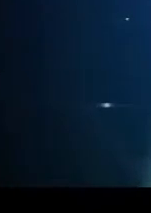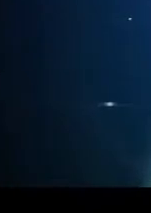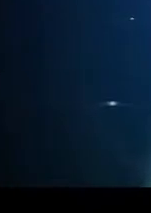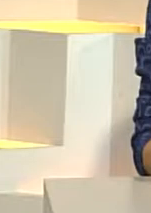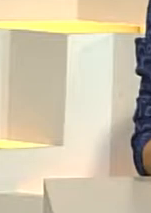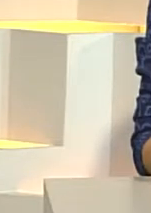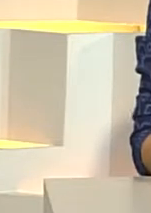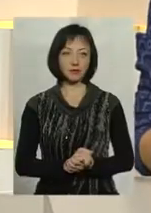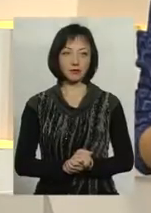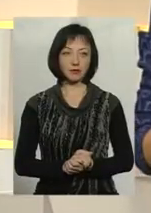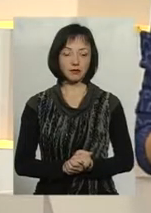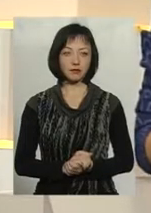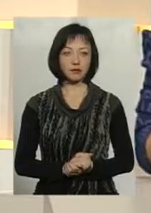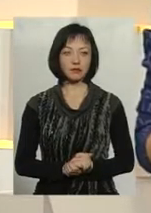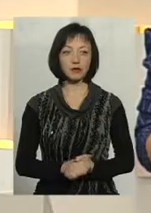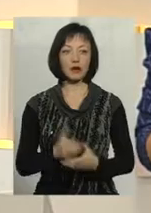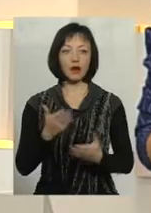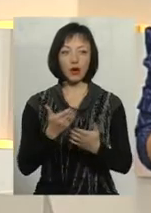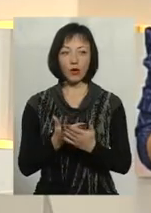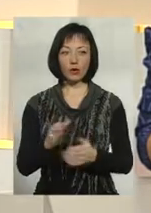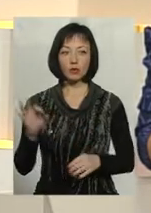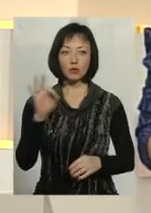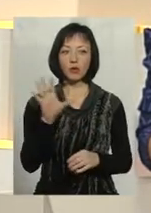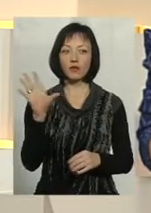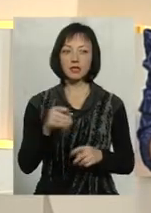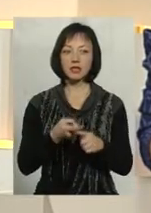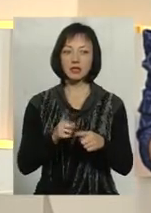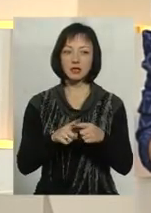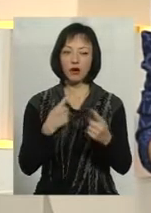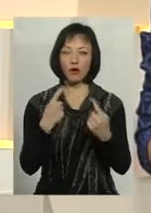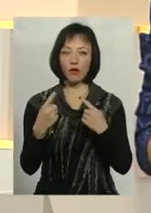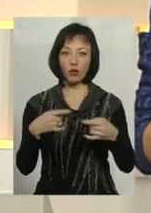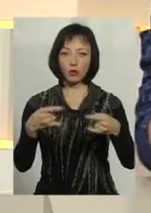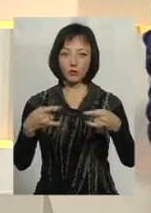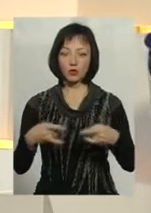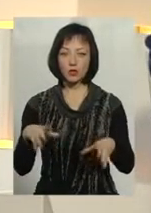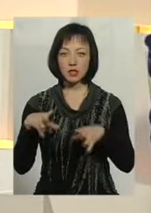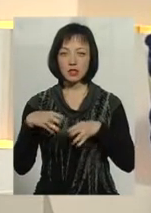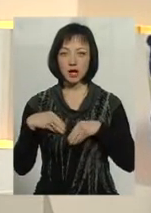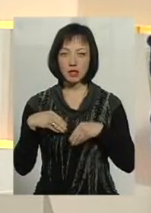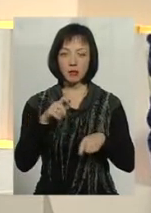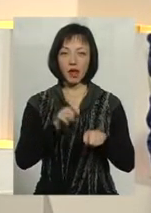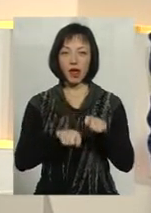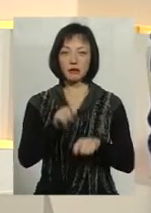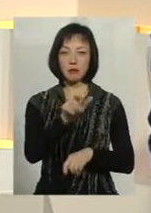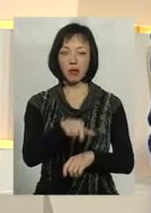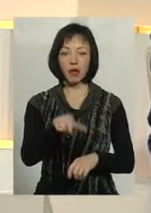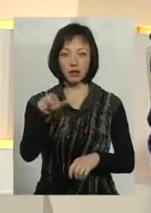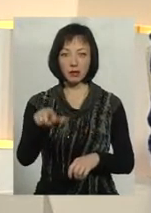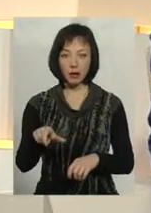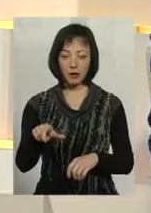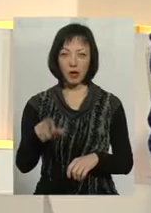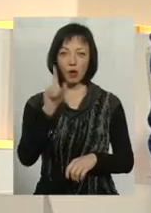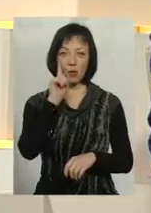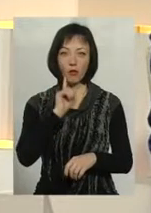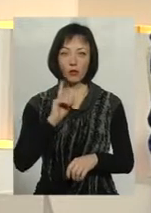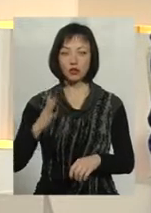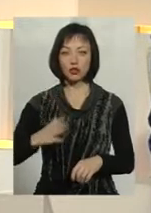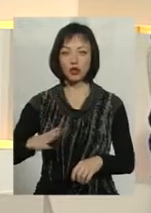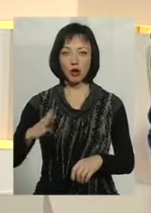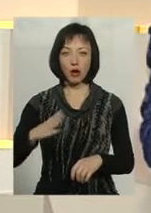Ми вважаємо, що це тільки перші кроки, які дадуть можливість нам змінювати якість життя людей.